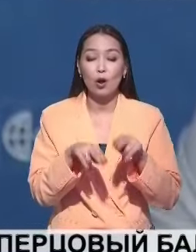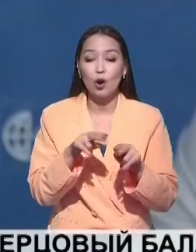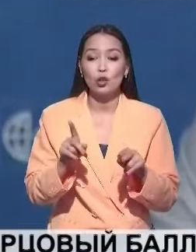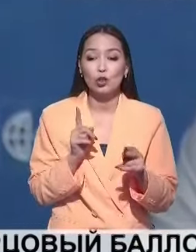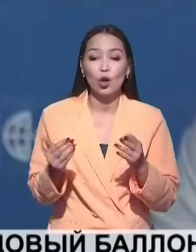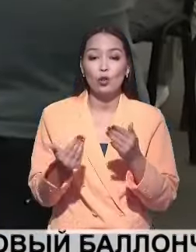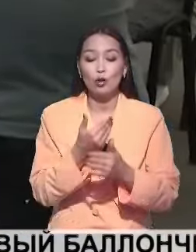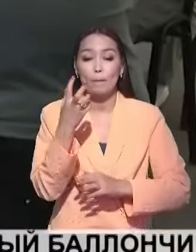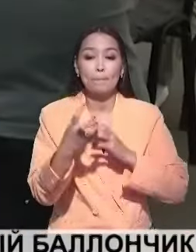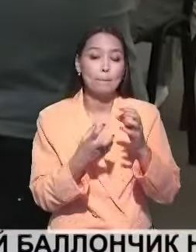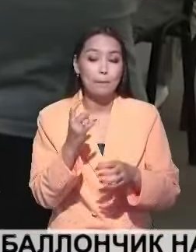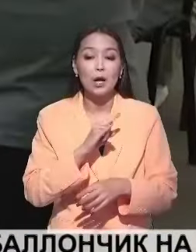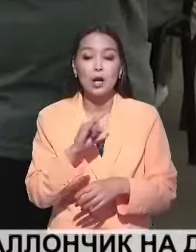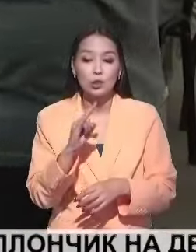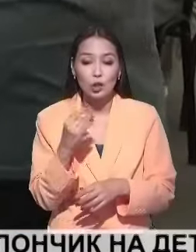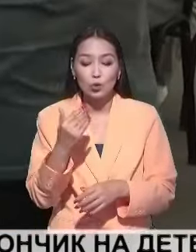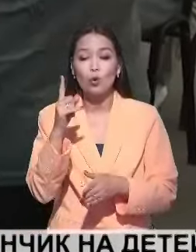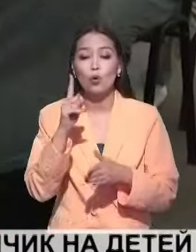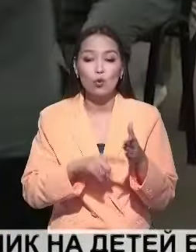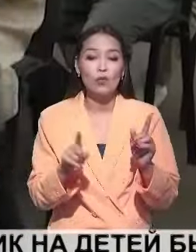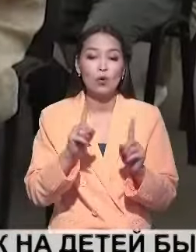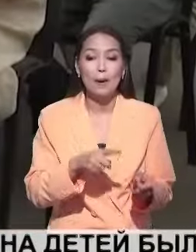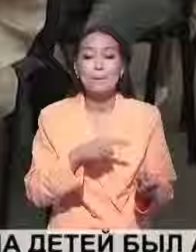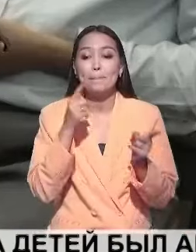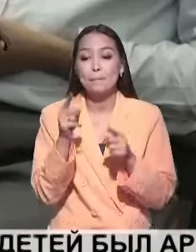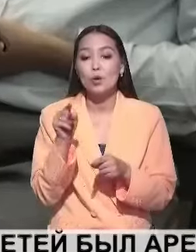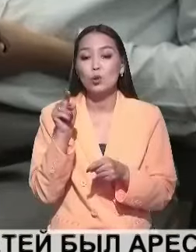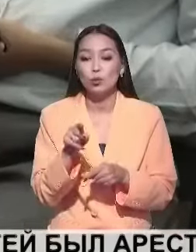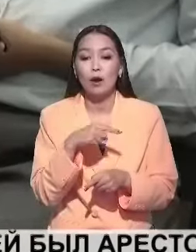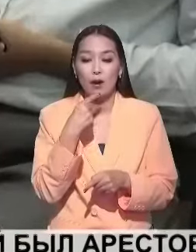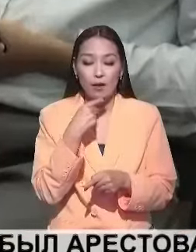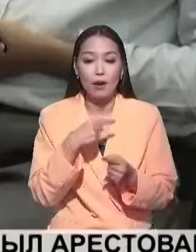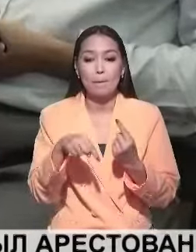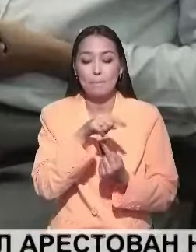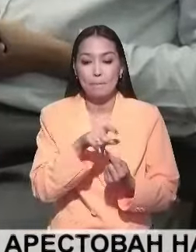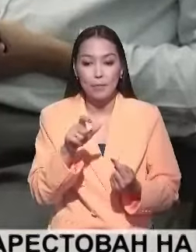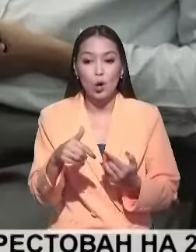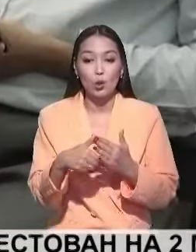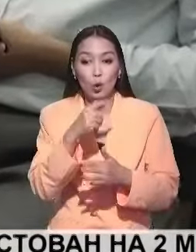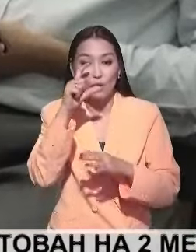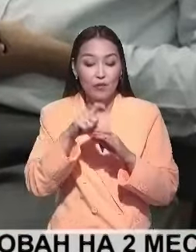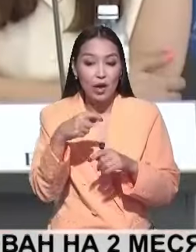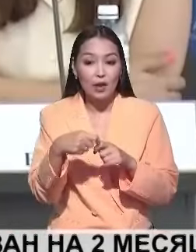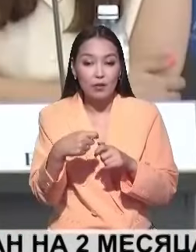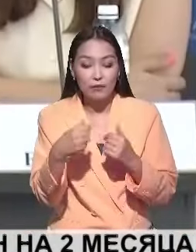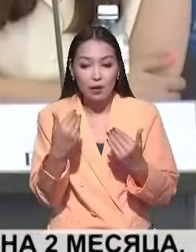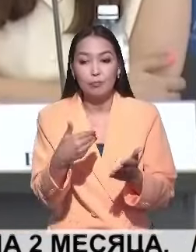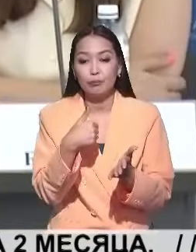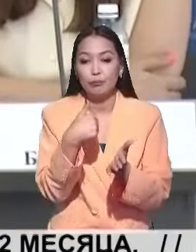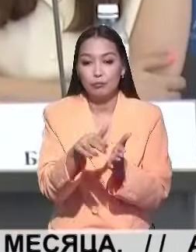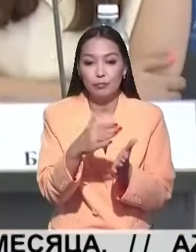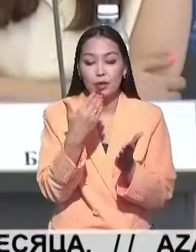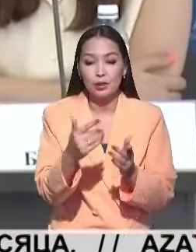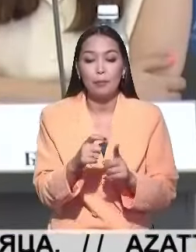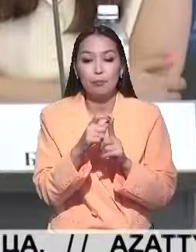нового международного терминала. Были уверены, что перейдем туда, говорят бизнесмены. Но новый турецкий инвестор якобы отказал в